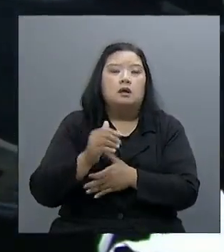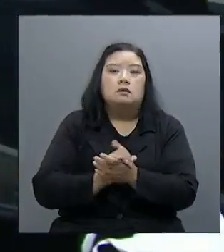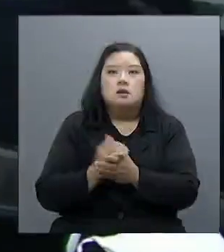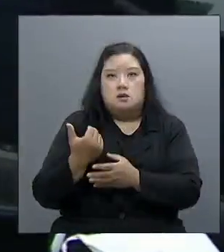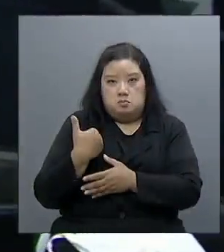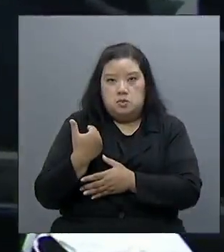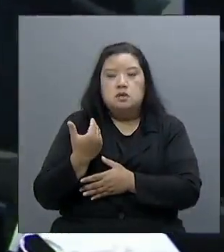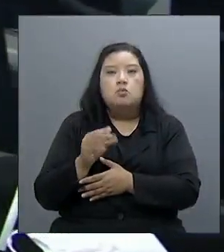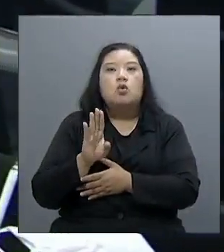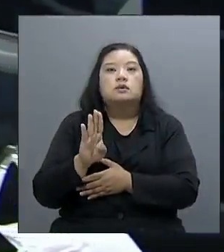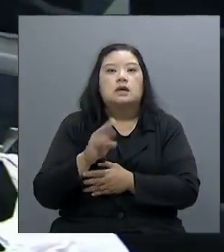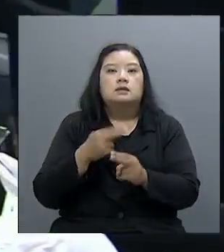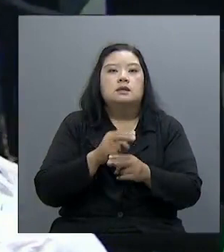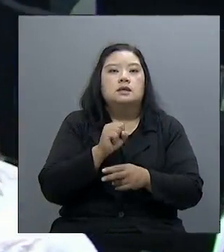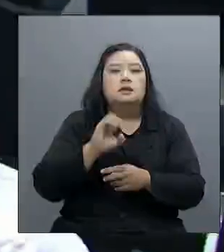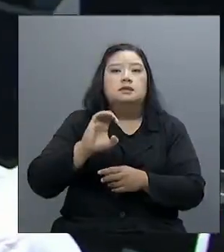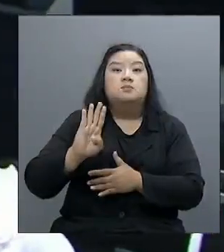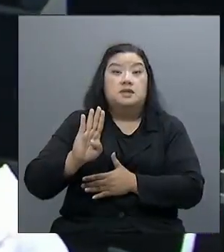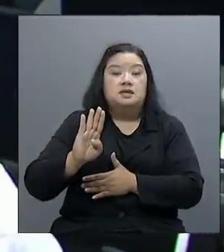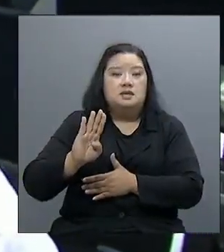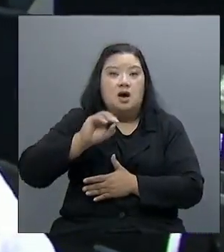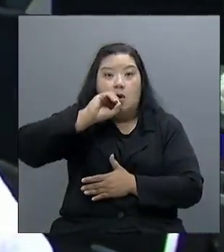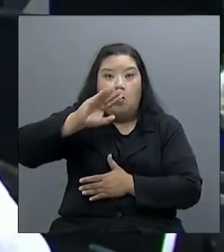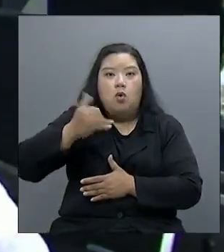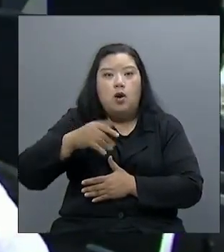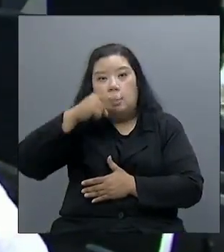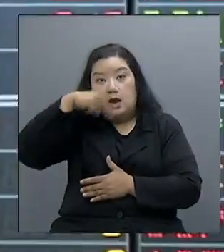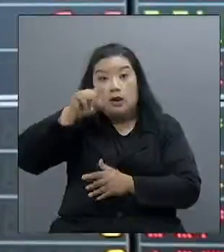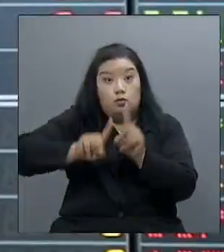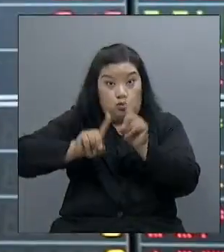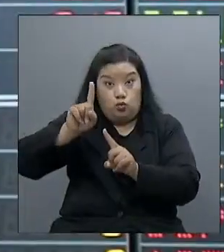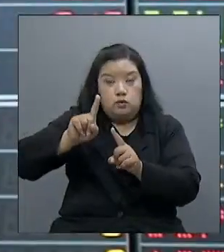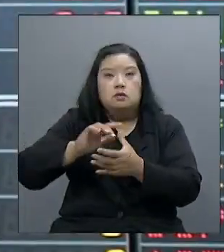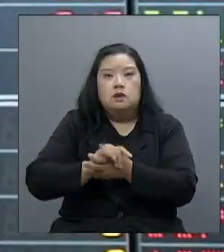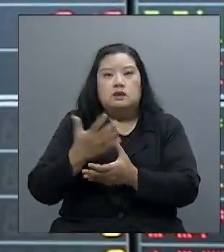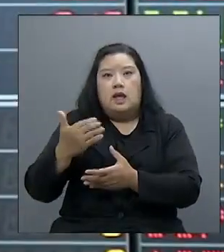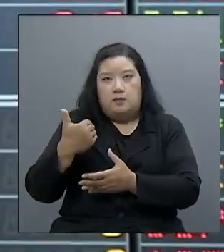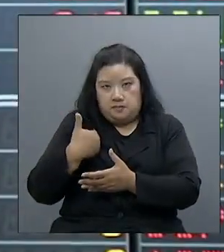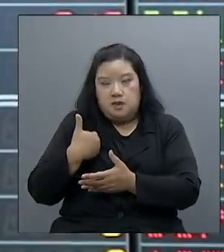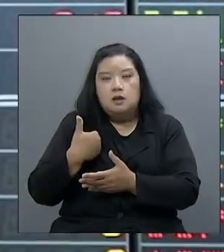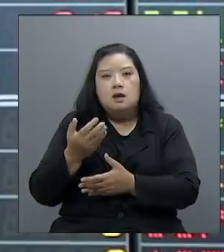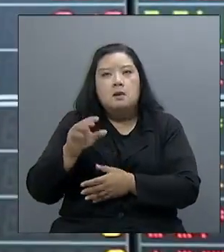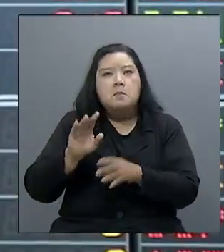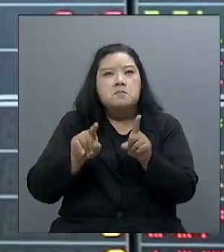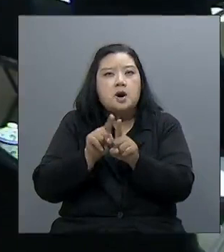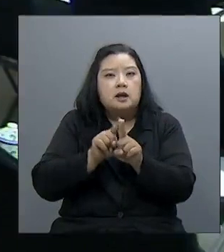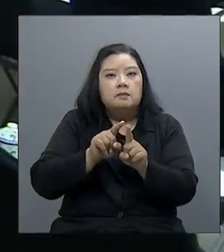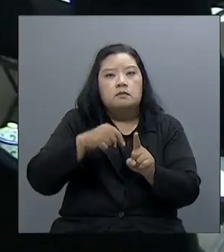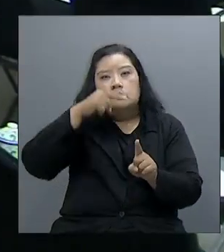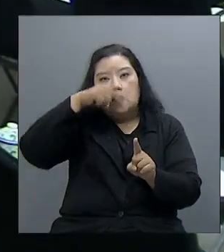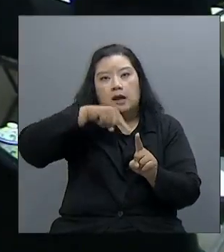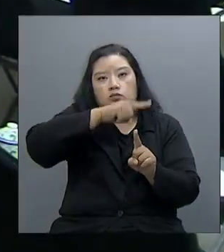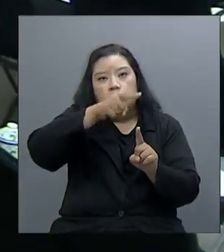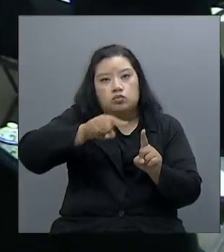ตลาดอ่าหลักทรัพย์ scbsรายงานว่าตลาดหุ้นไทยมีโอกาสทำจุดต่ำสุดรอบใหม่ค่ะจาก